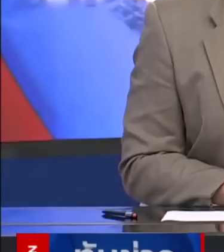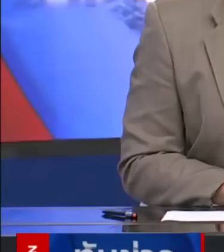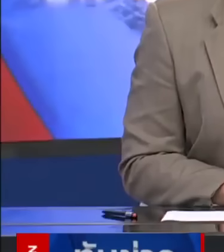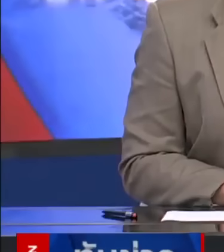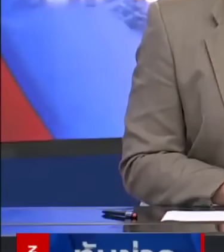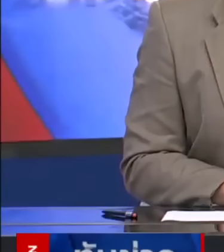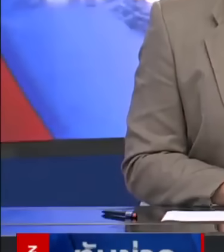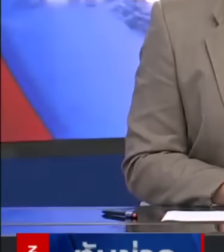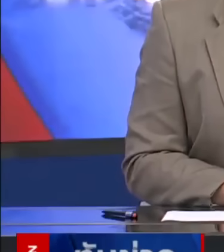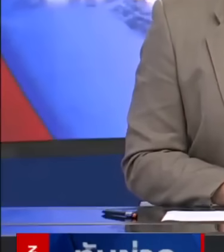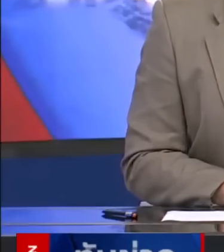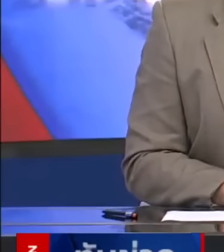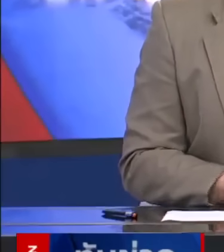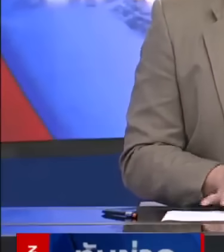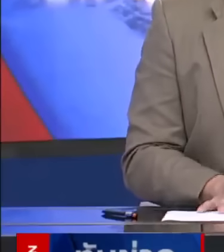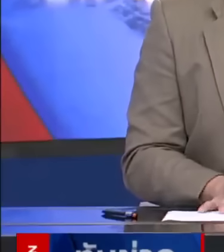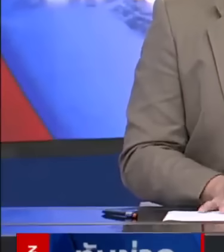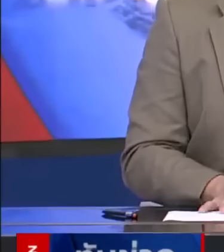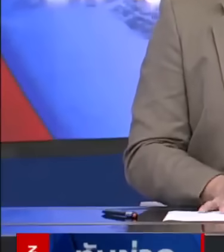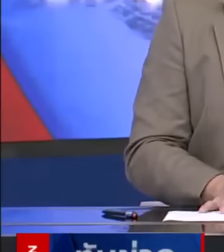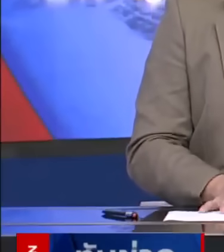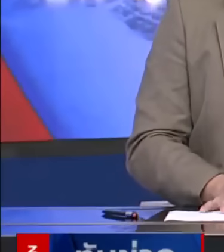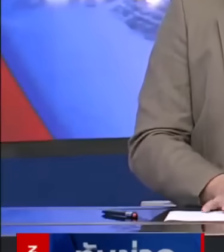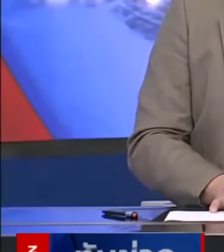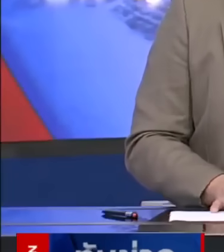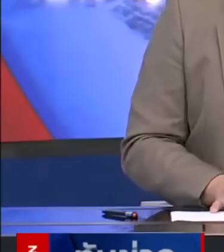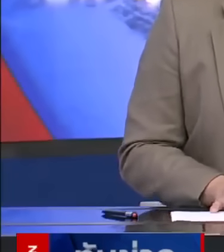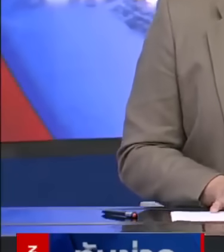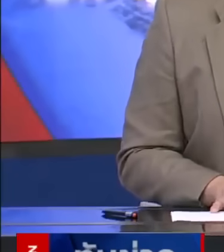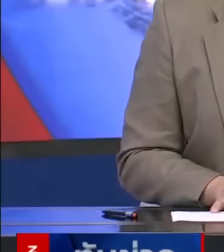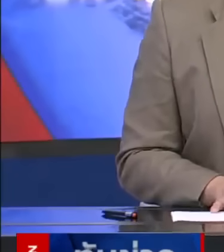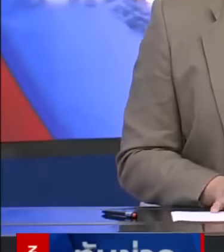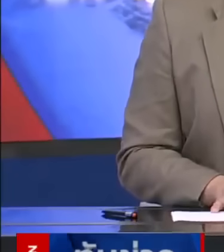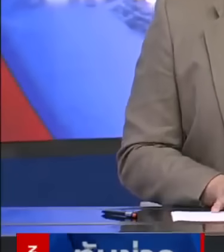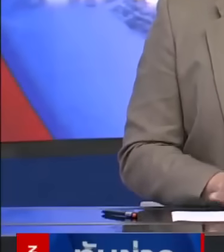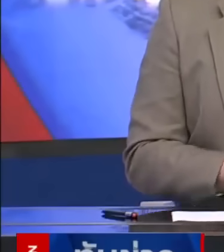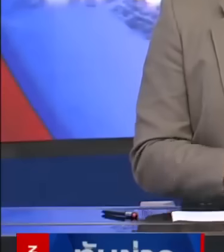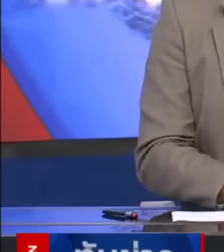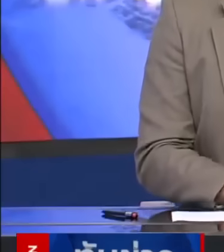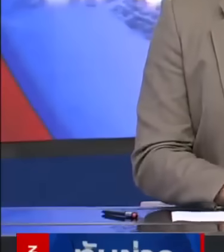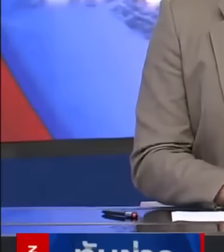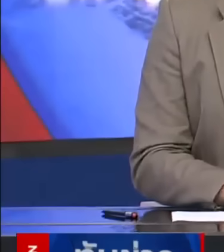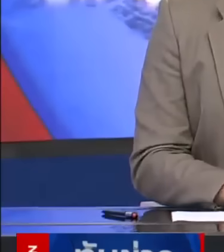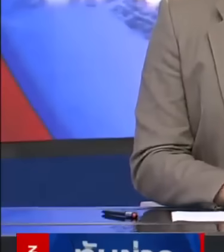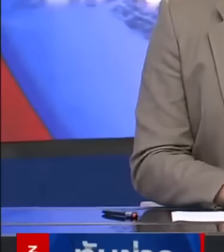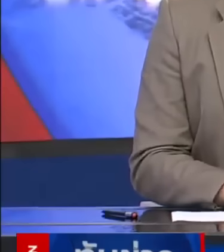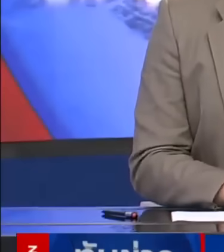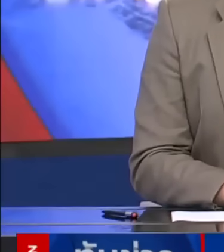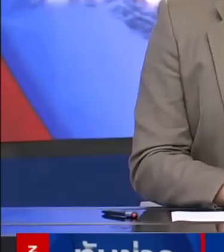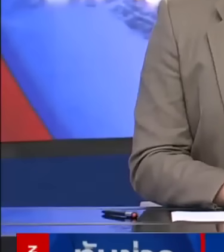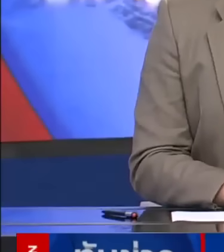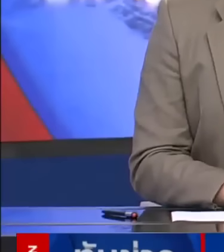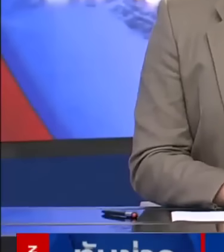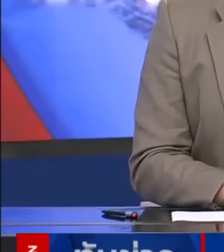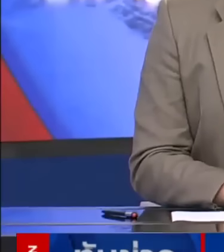บอกตอนนี้ทั้ง 2พรรคเขาเตรียมนะเดี๋ยวจะไปในการประสานกันด้วยว่าจะอภิปรายกันมากน้อยขนาดไหนค่ะทั้งหมดนี้คือเนชั่นทันข่าวค่ำนะคะ